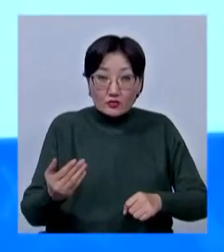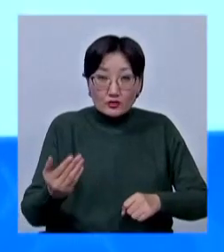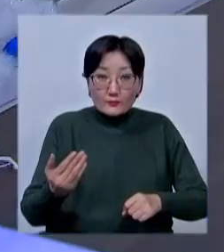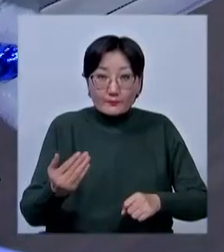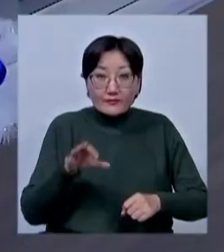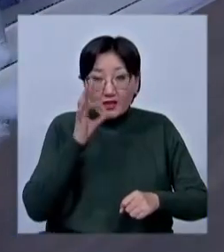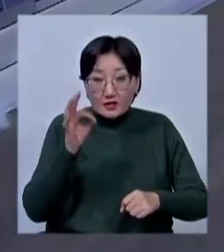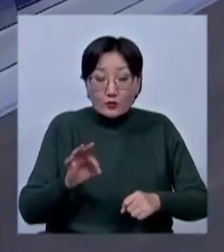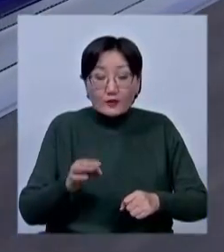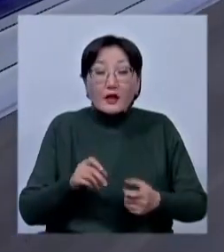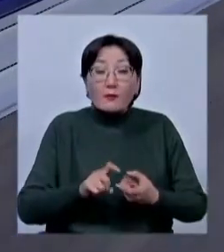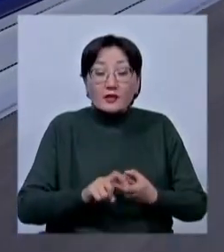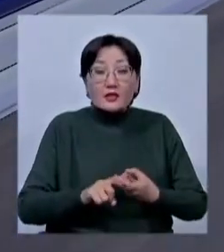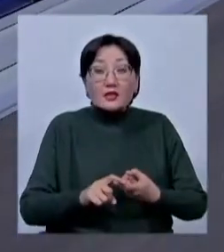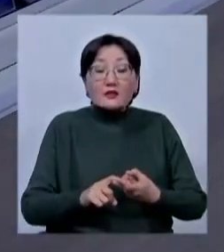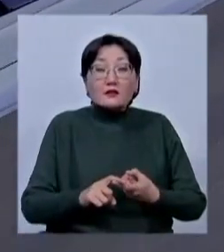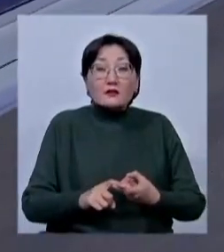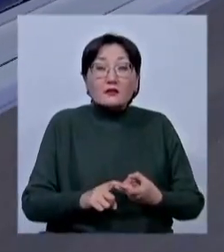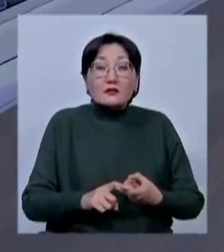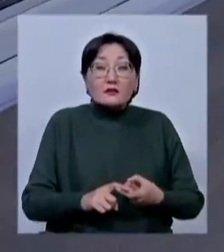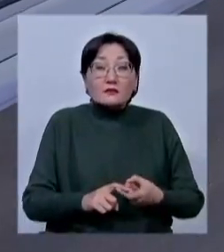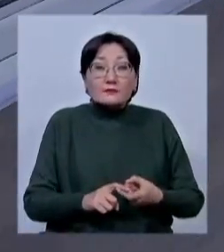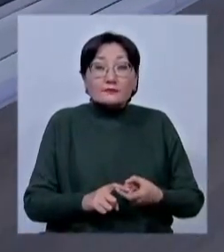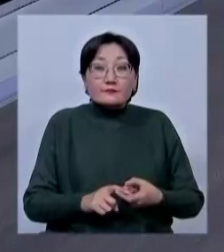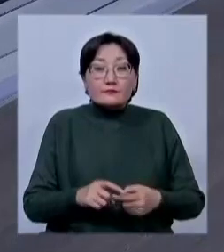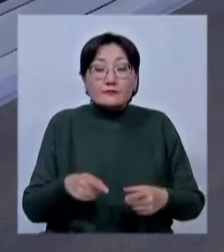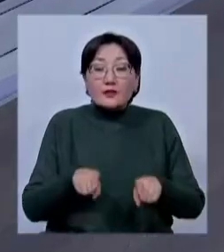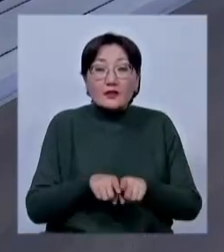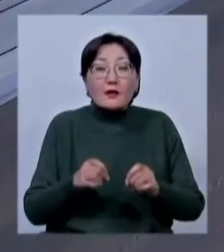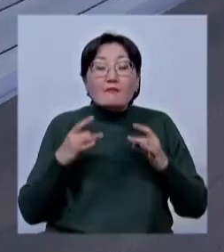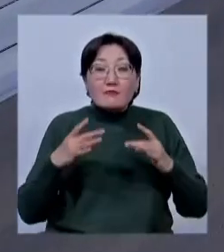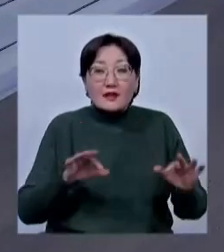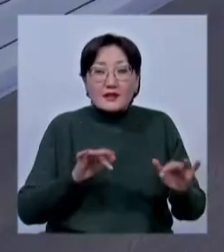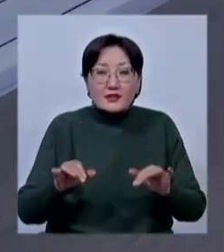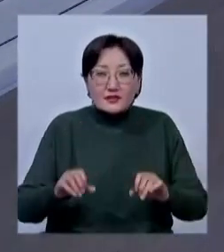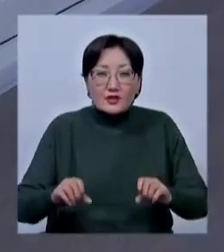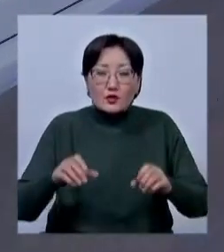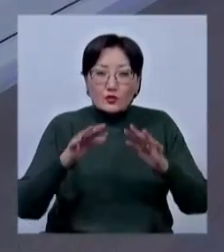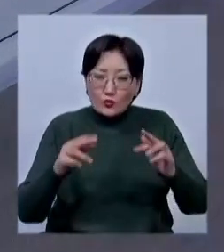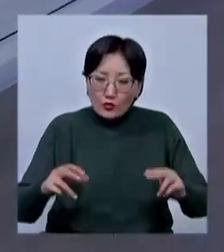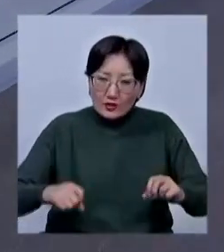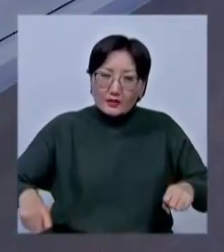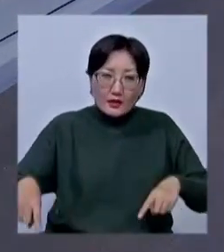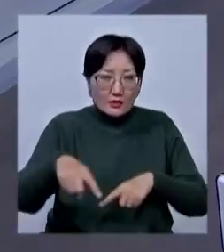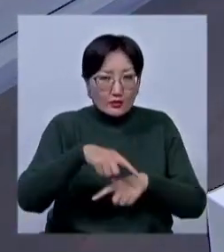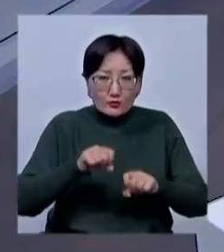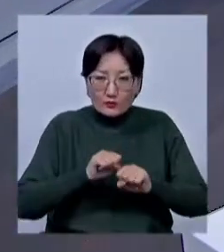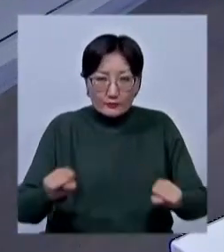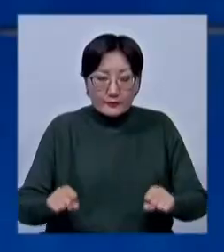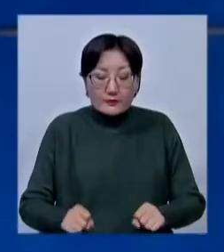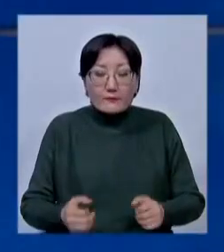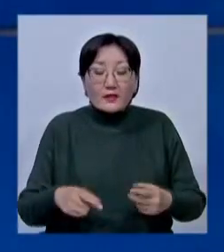тәрбиешінің тәжірибесіне байланысты. Так тыйым салынады. Тыйым салынады, да. Ал енді